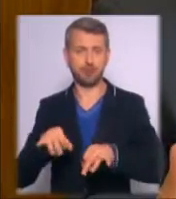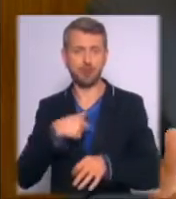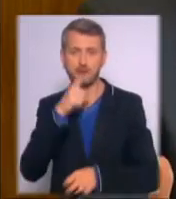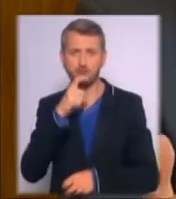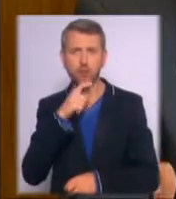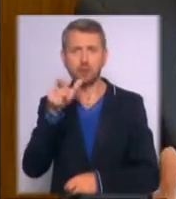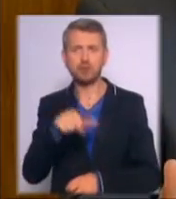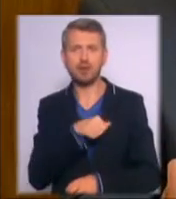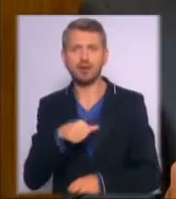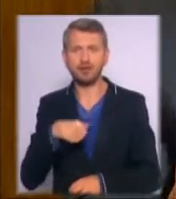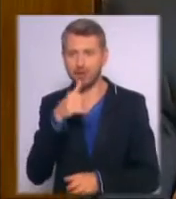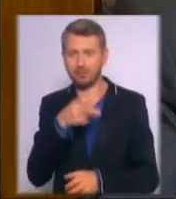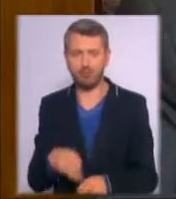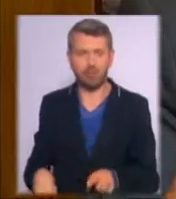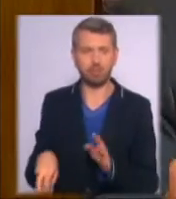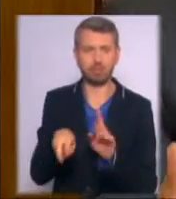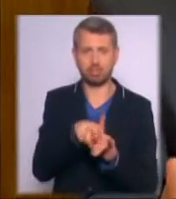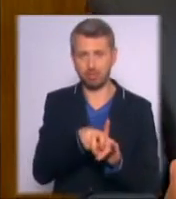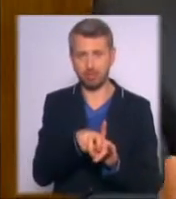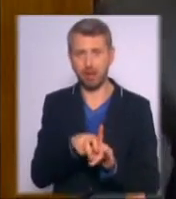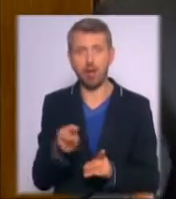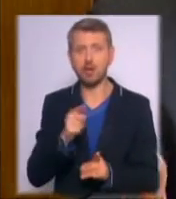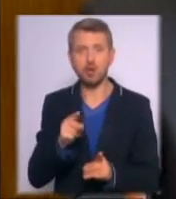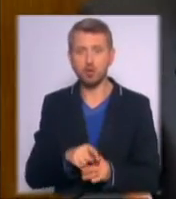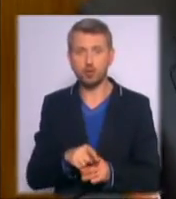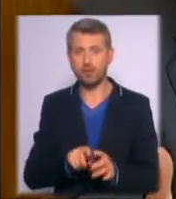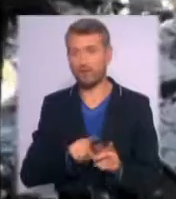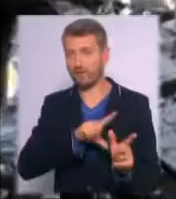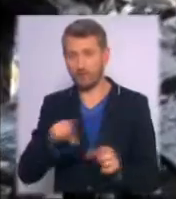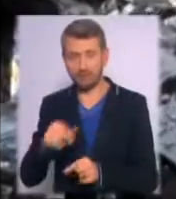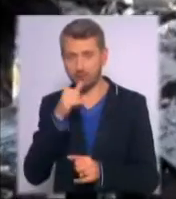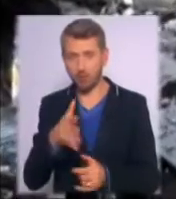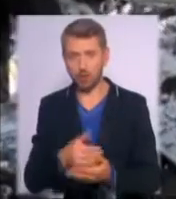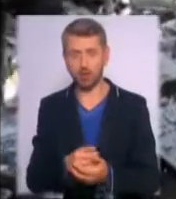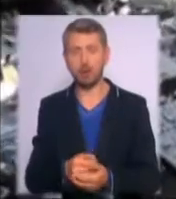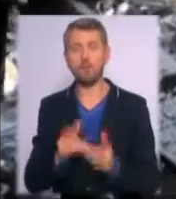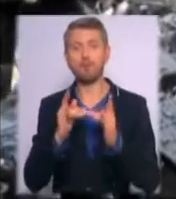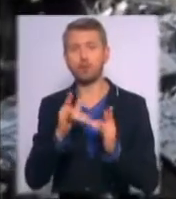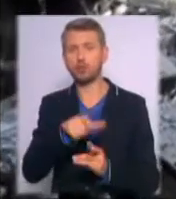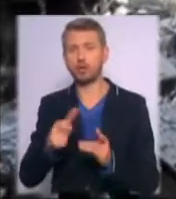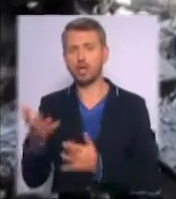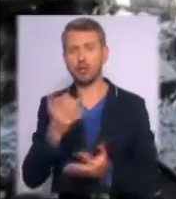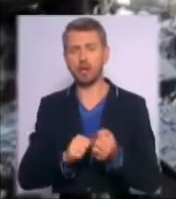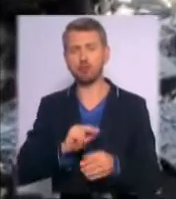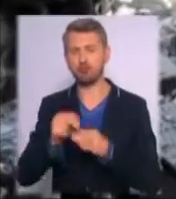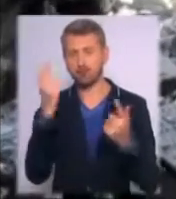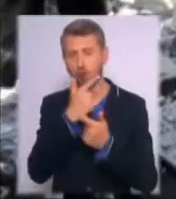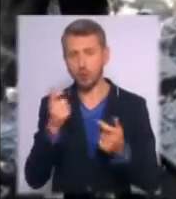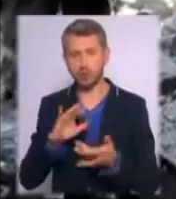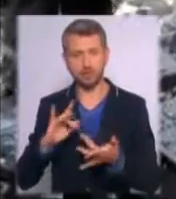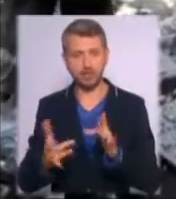принципі не могла сісти на коляску самостійно, а те, щоб вибратися звідти, однозначно вона не могла. До пансіонату людей набирали через оголошення в